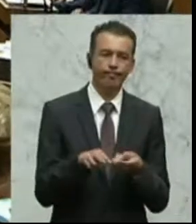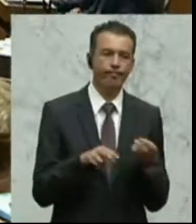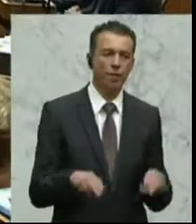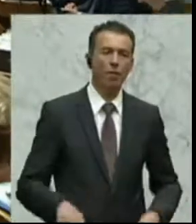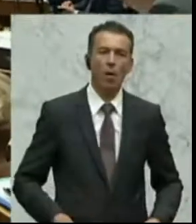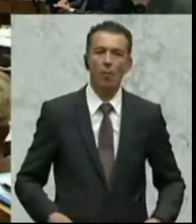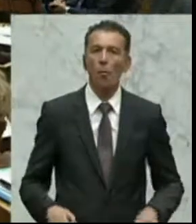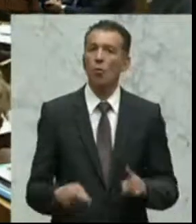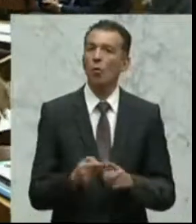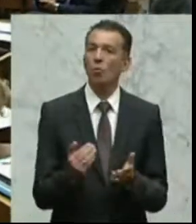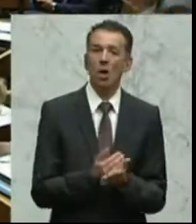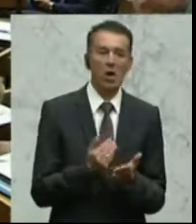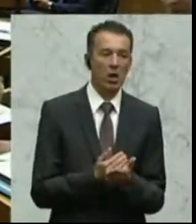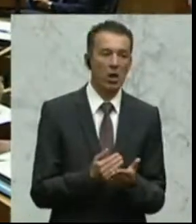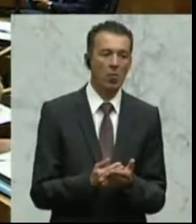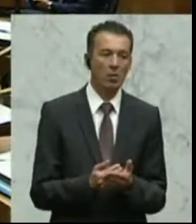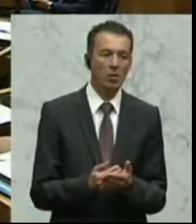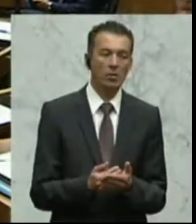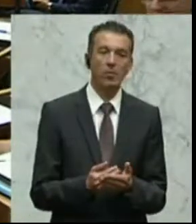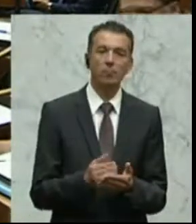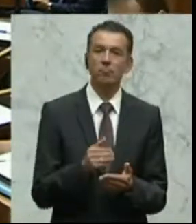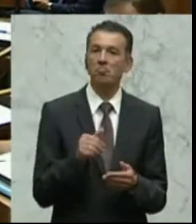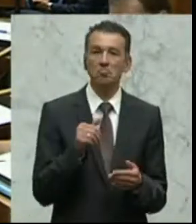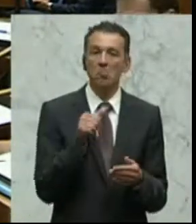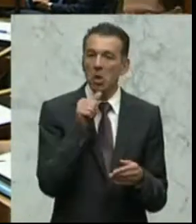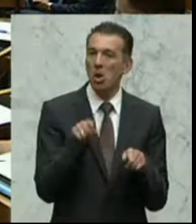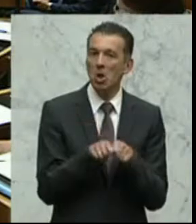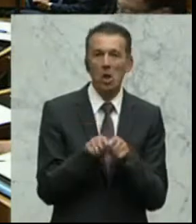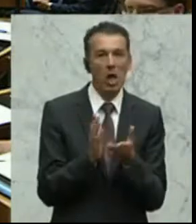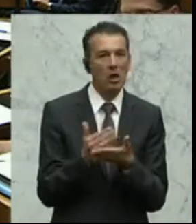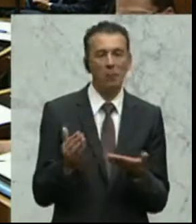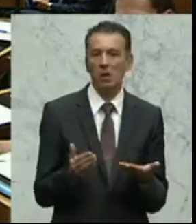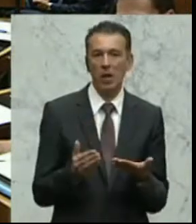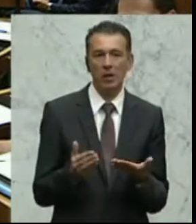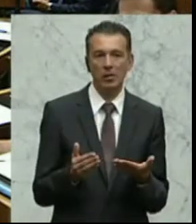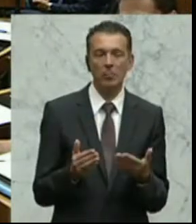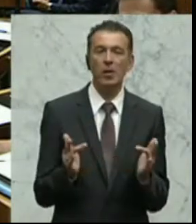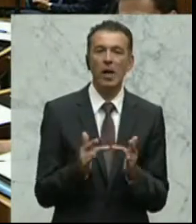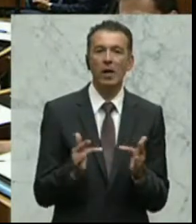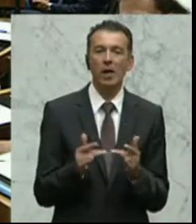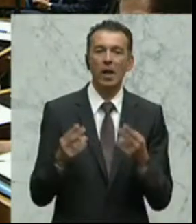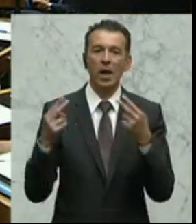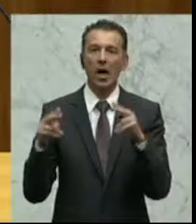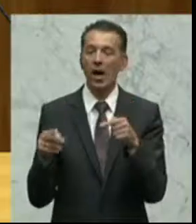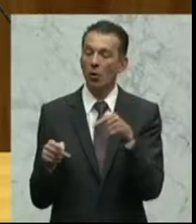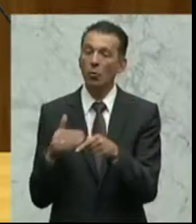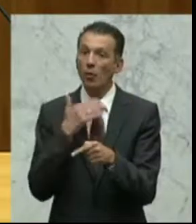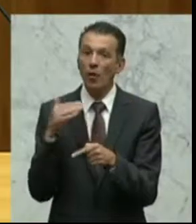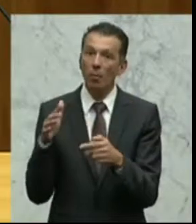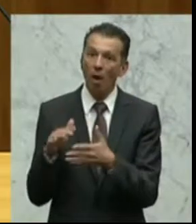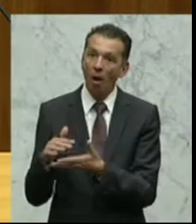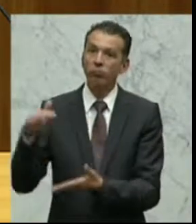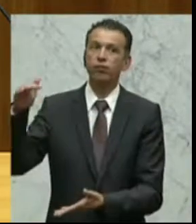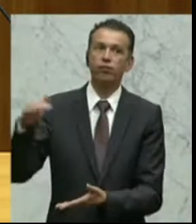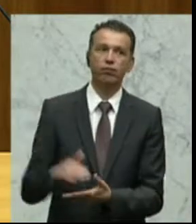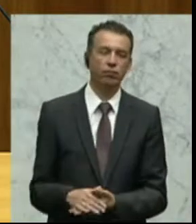Einkommen gleicher verteilt sind. Ganz im Gegenteil, die Konzentration von Reichtum ist dort noch viel höher als in Österreich, wenn Sie sich